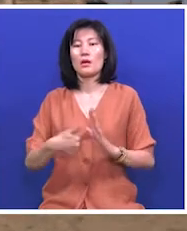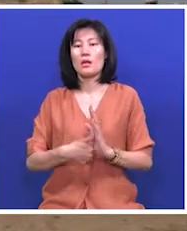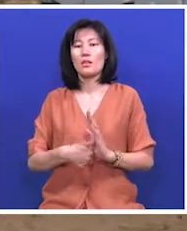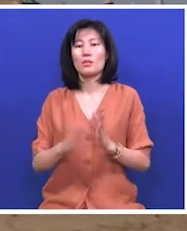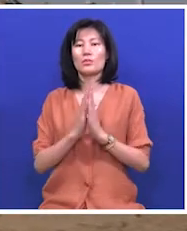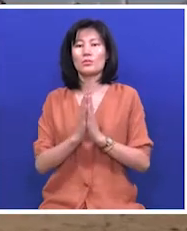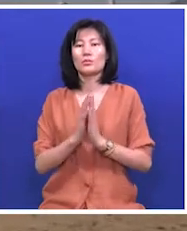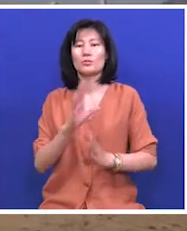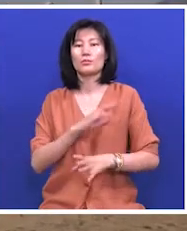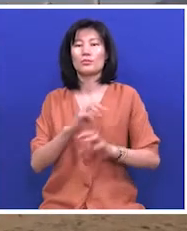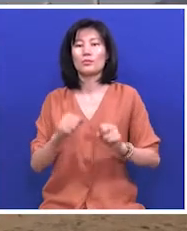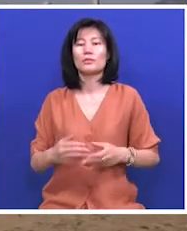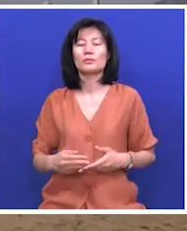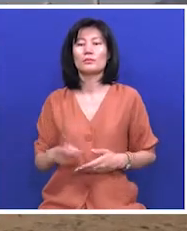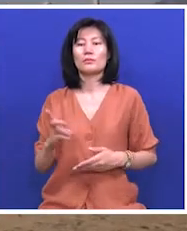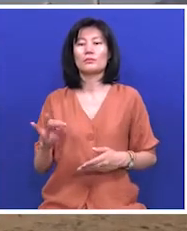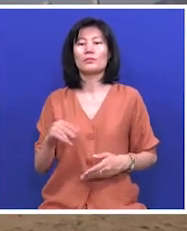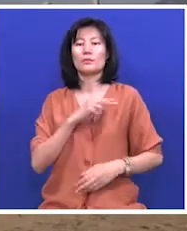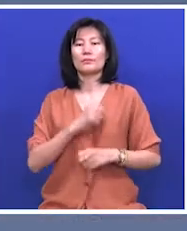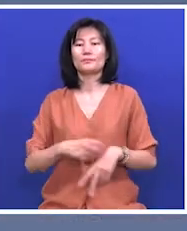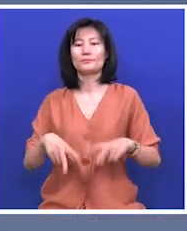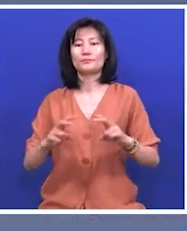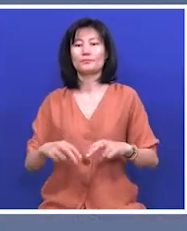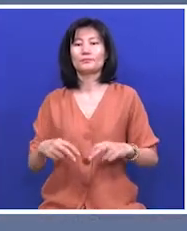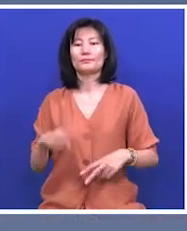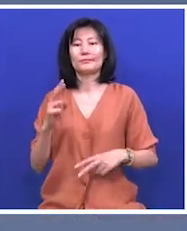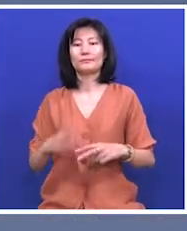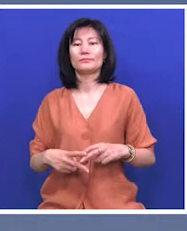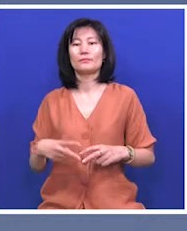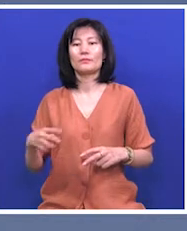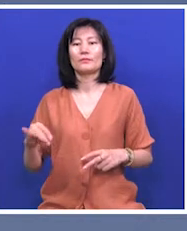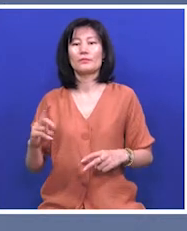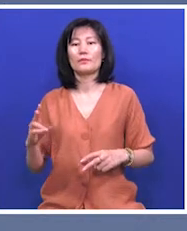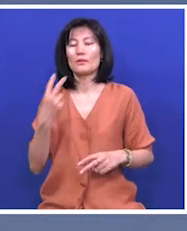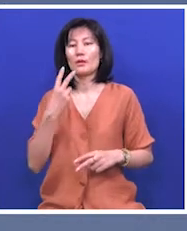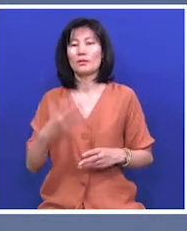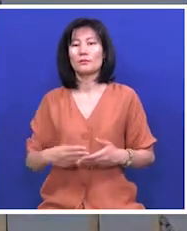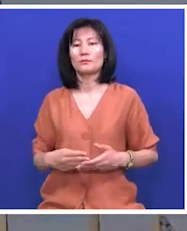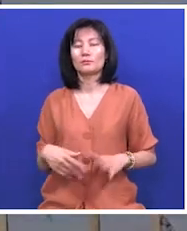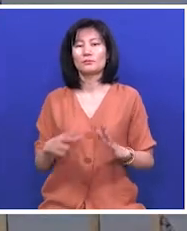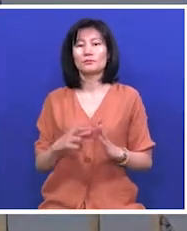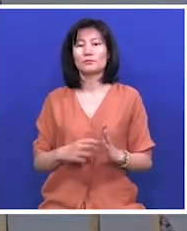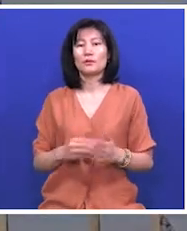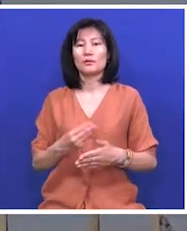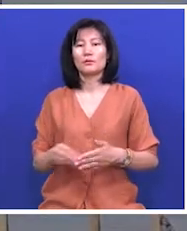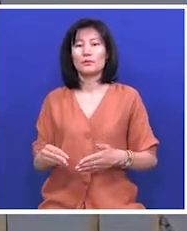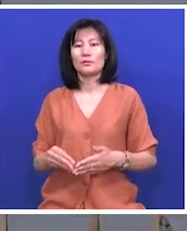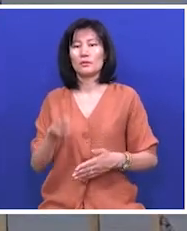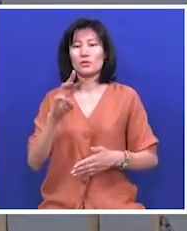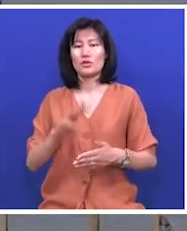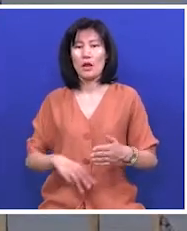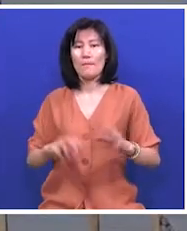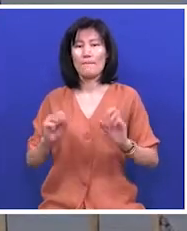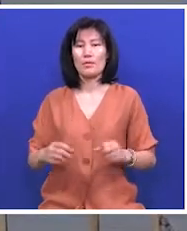жалпы саны 6 өтініш келіп түсе, осыған байланысты жүргізілген тексерулер қорытындысымен монополист мекемелерге қатысты 800 мың теңгеге